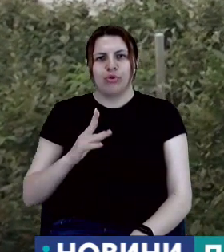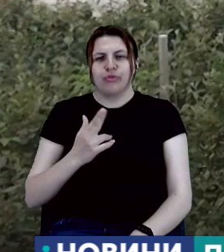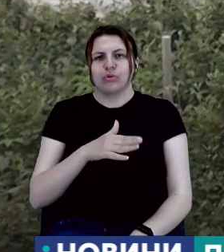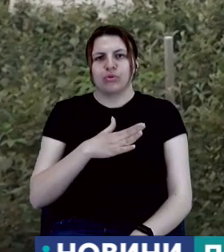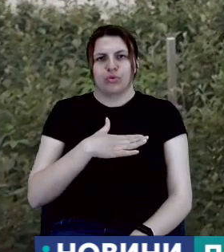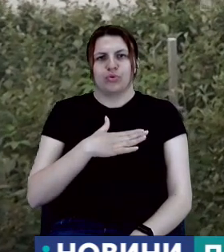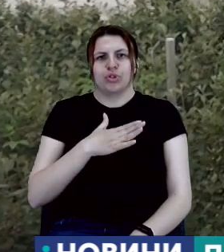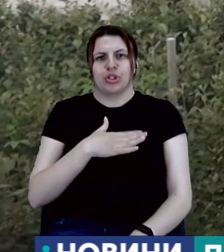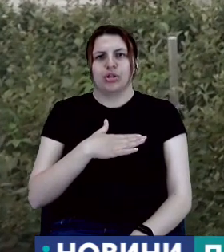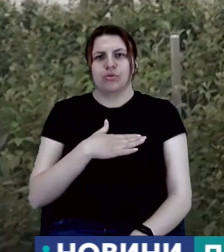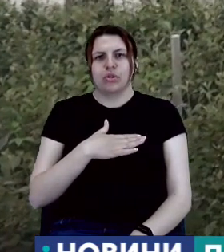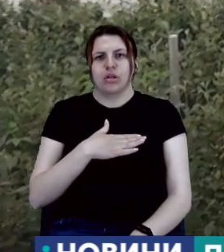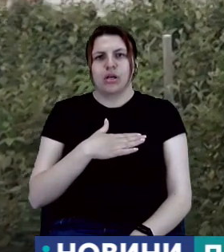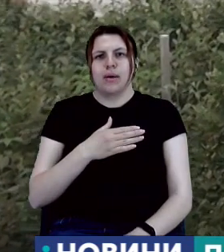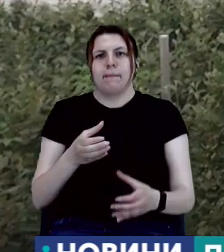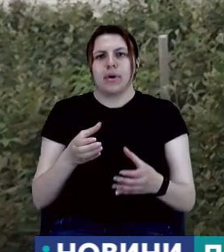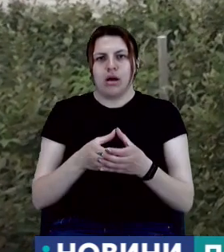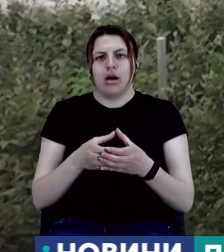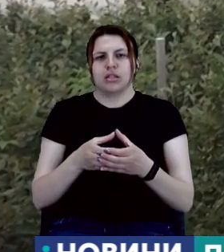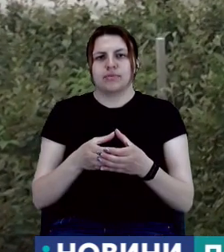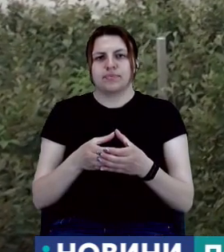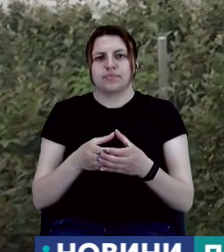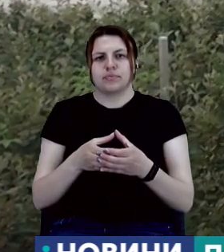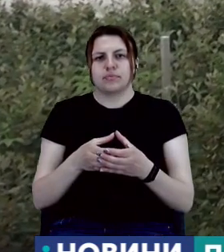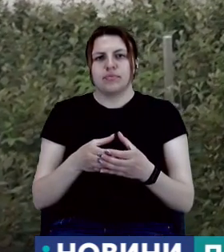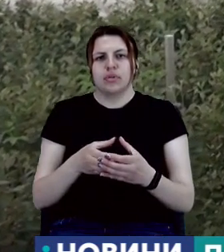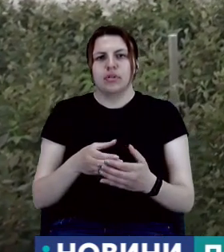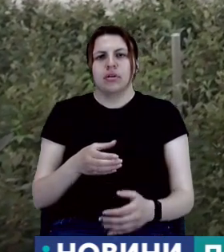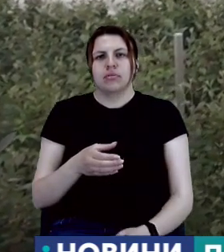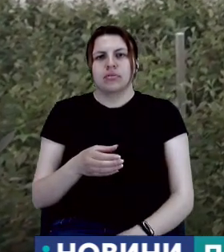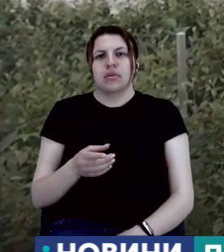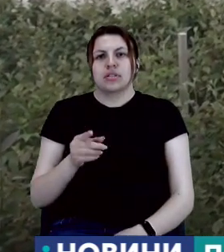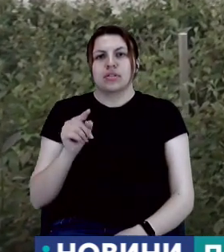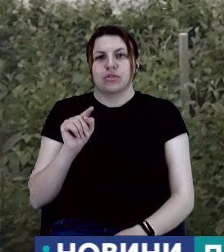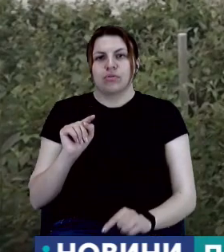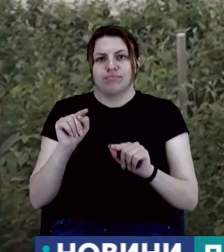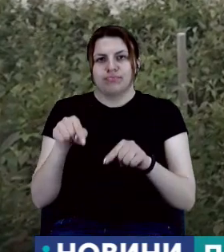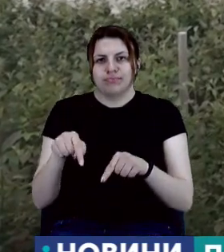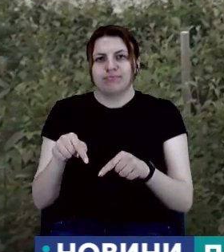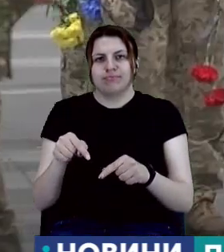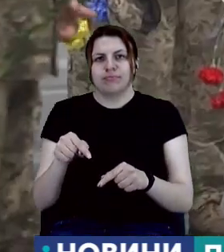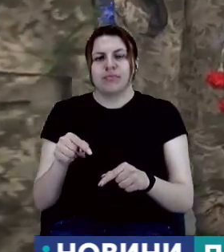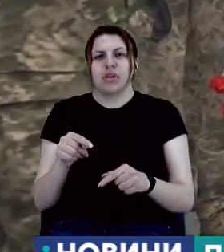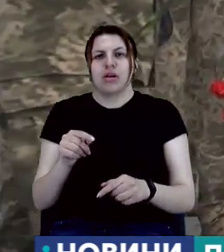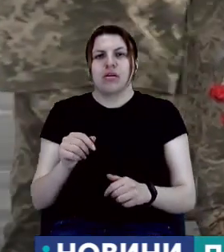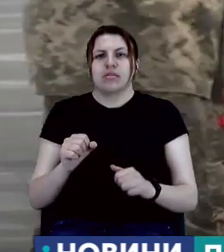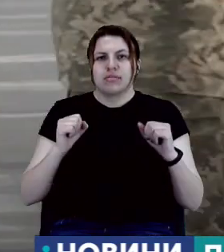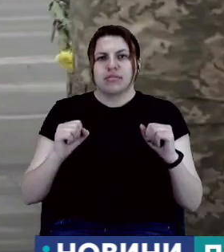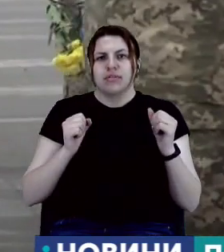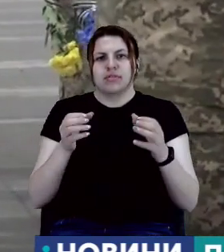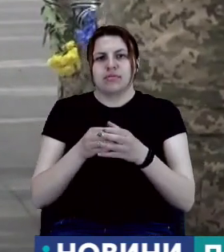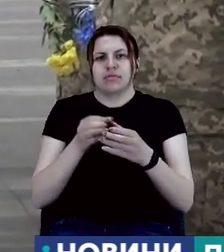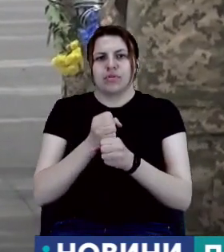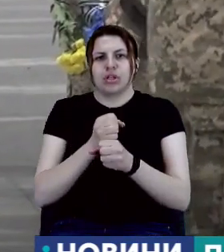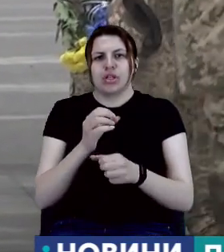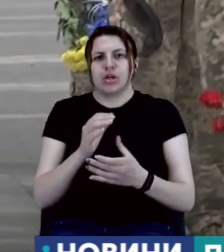душею бригади, так скажемо, з моменту, як він прийшов до неї, питався створити колектив. Хорошим